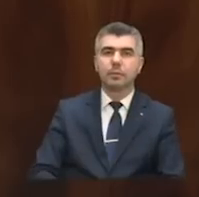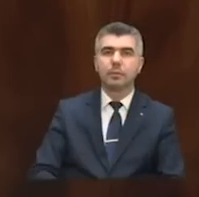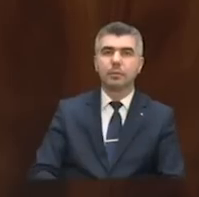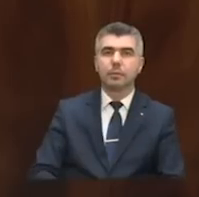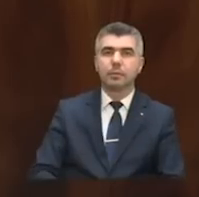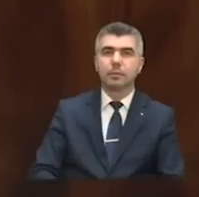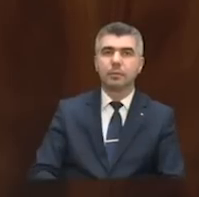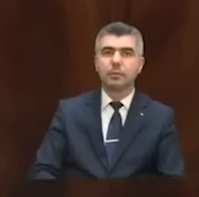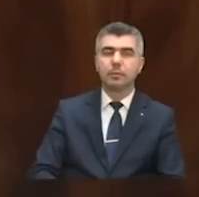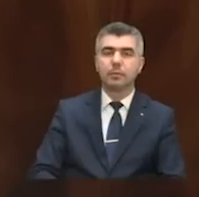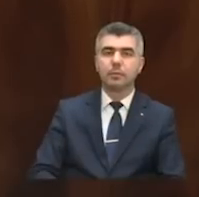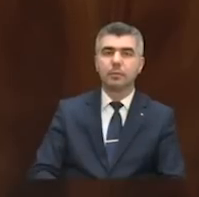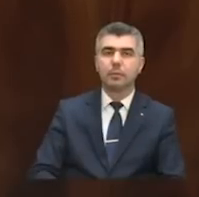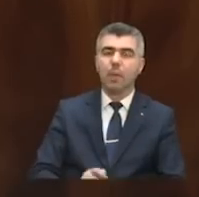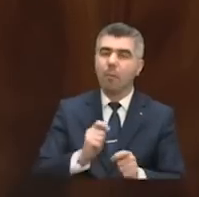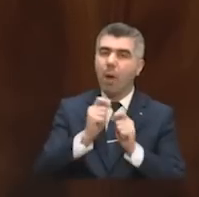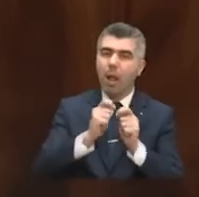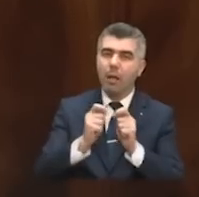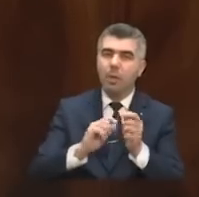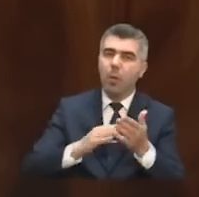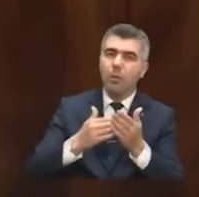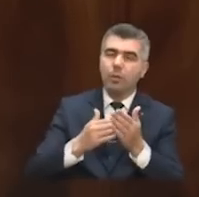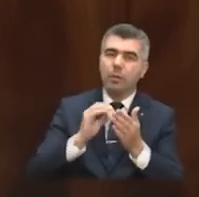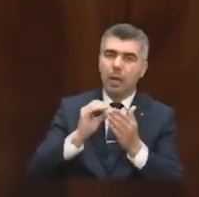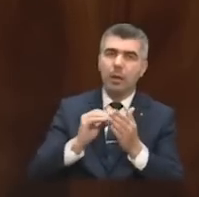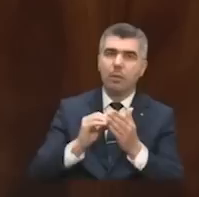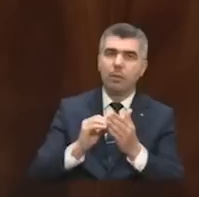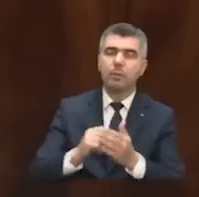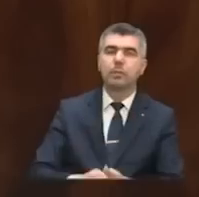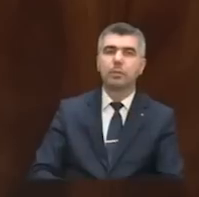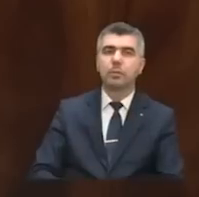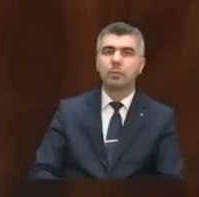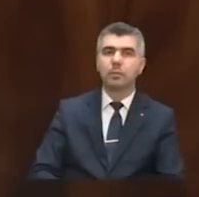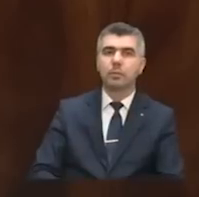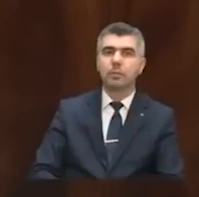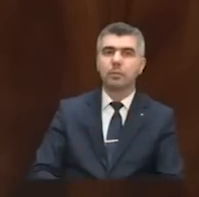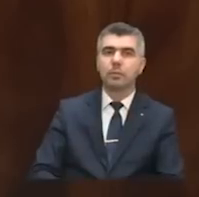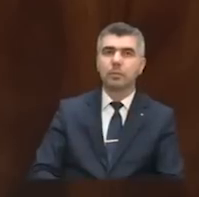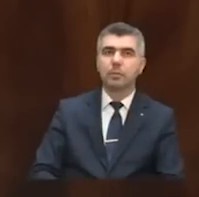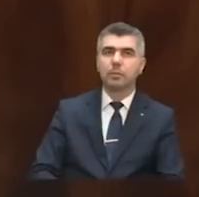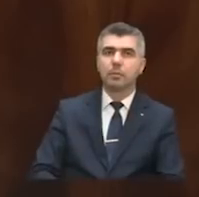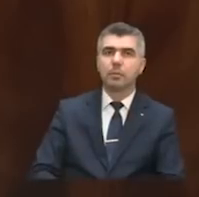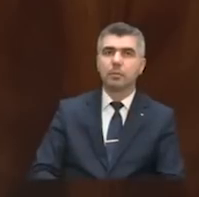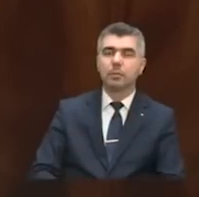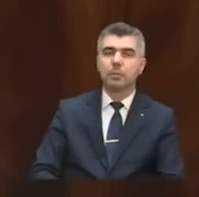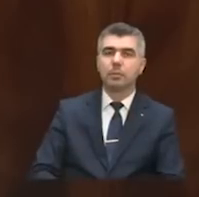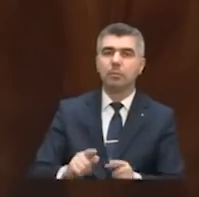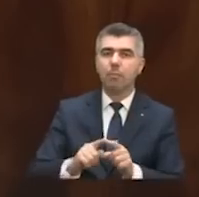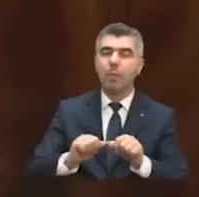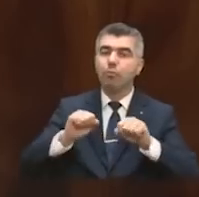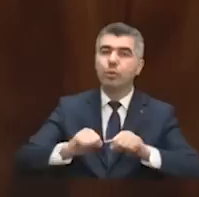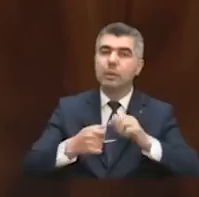مشات النقاش ورجعات وقالوا لكم بأنه يعني في المجلس الأعلى،